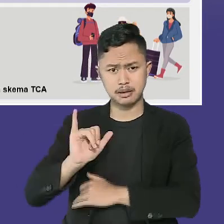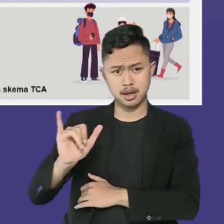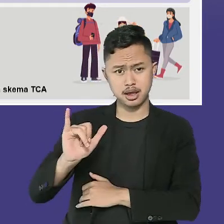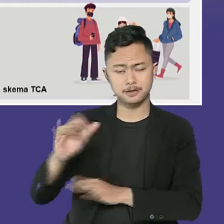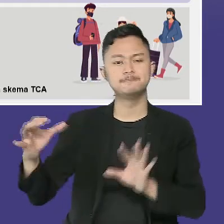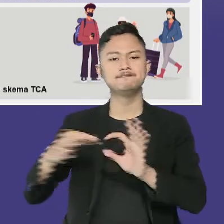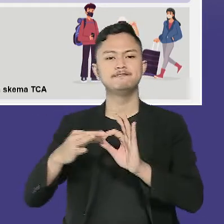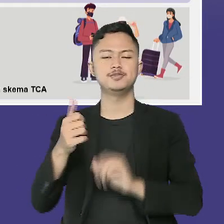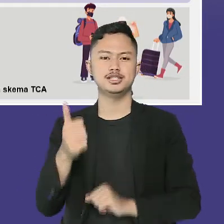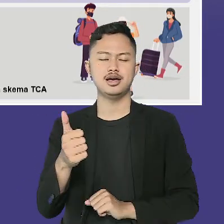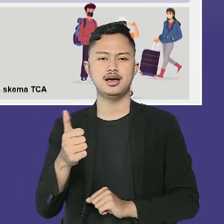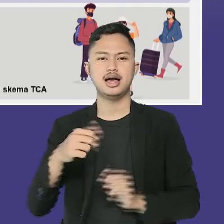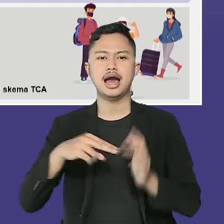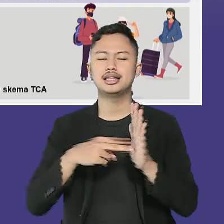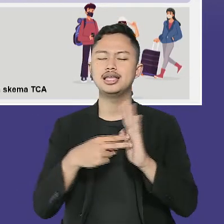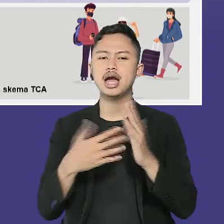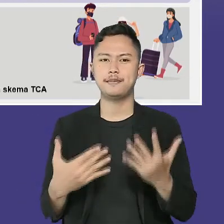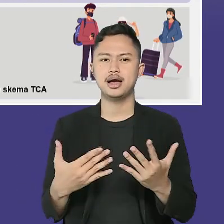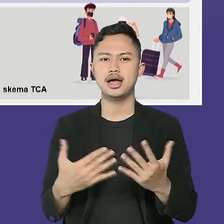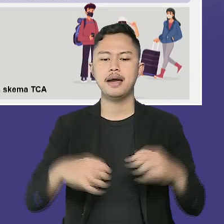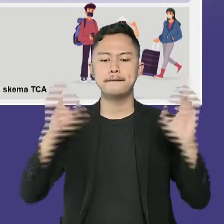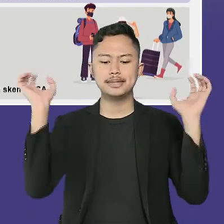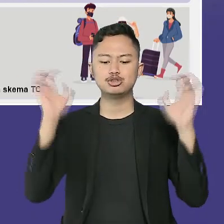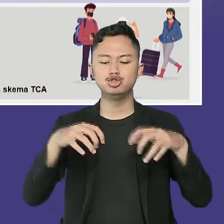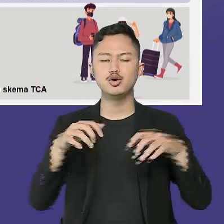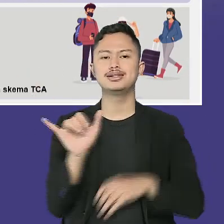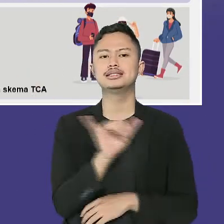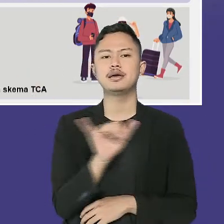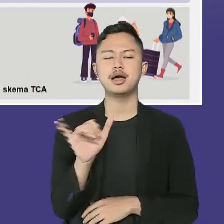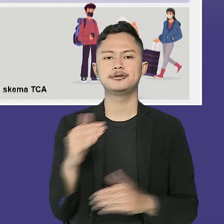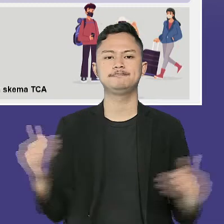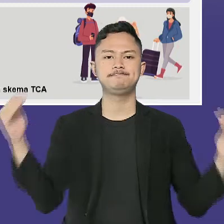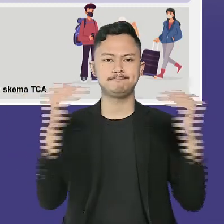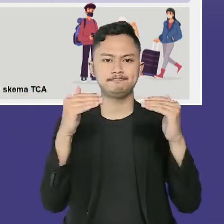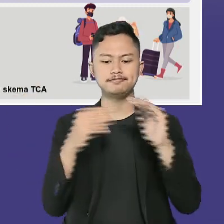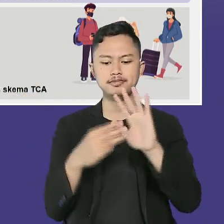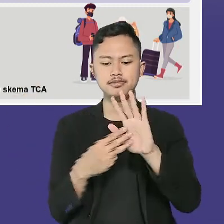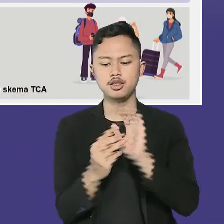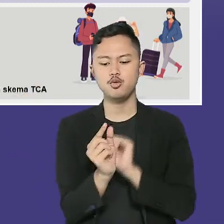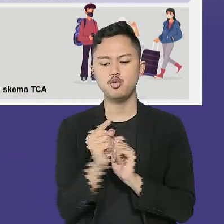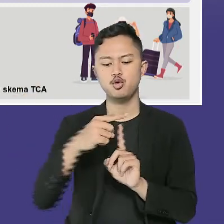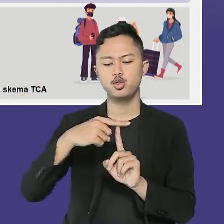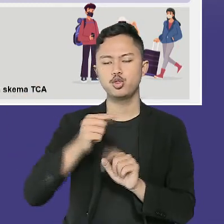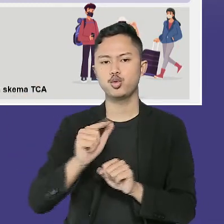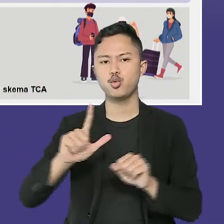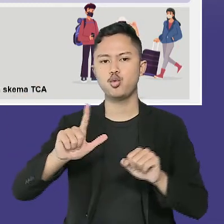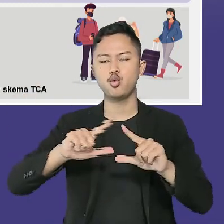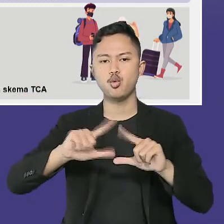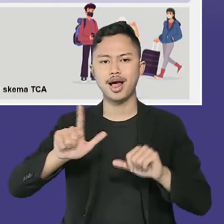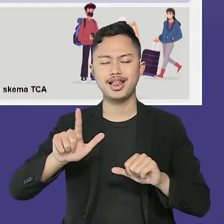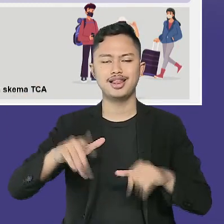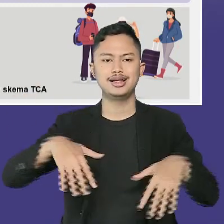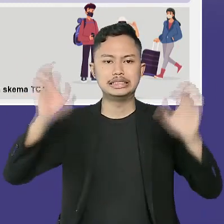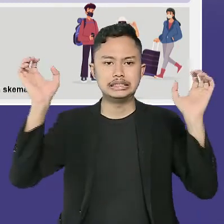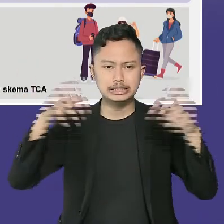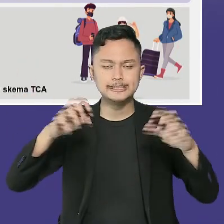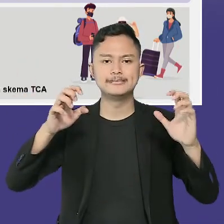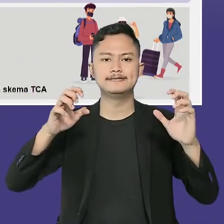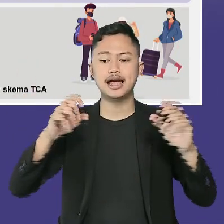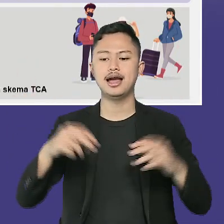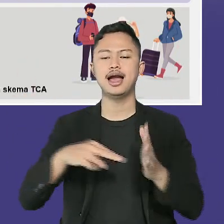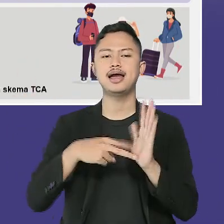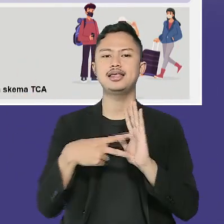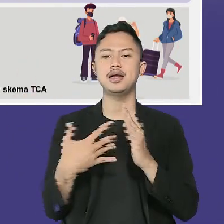seperti Mutual Recognition Agreement atau MTA yang terkait dengan pengakuan sertifikat vaksin dan juga